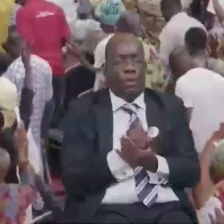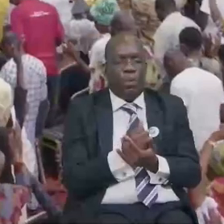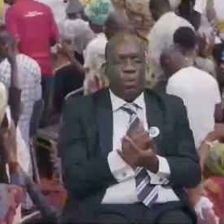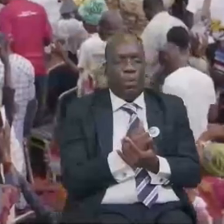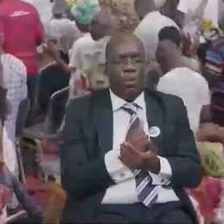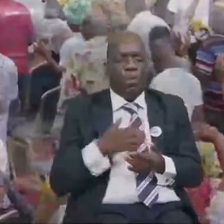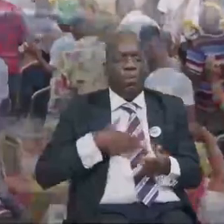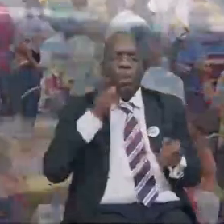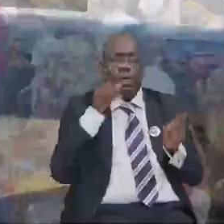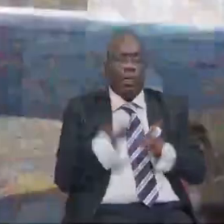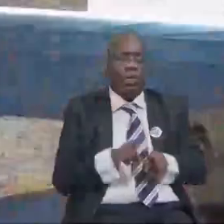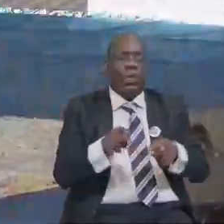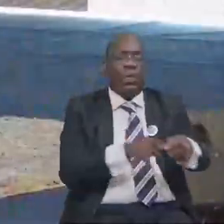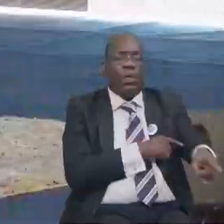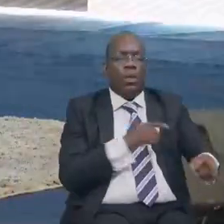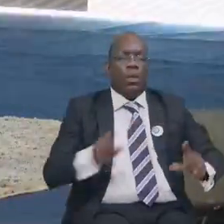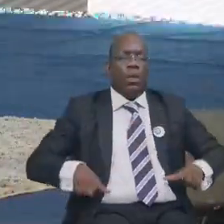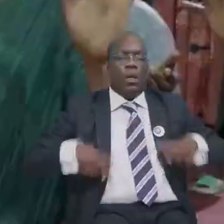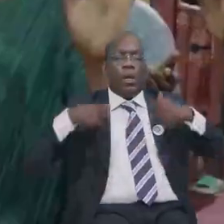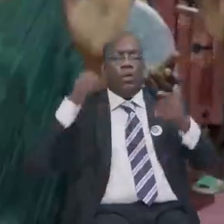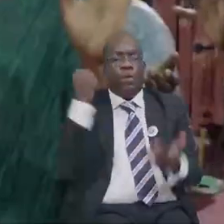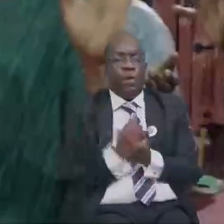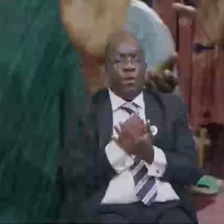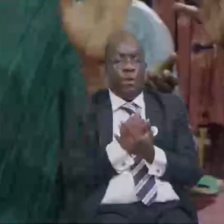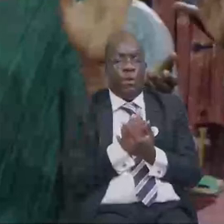Ma soeur, longue vie.